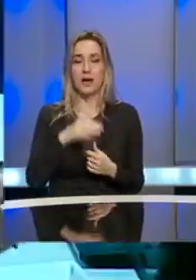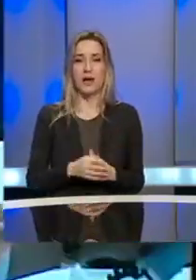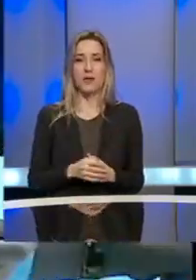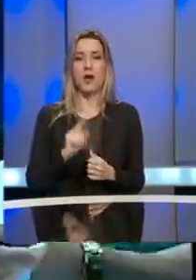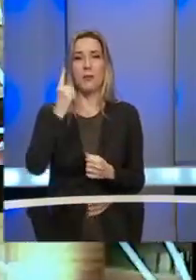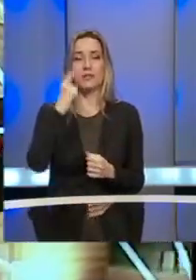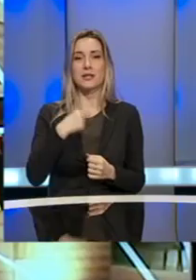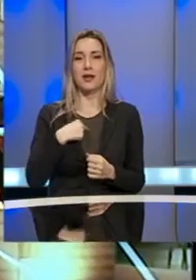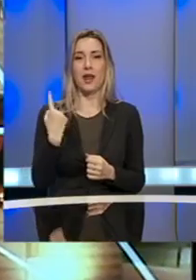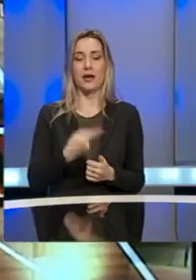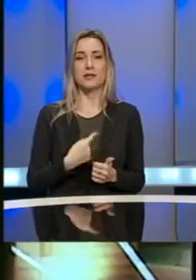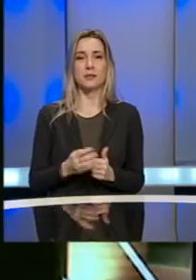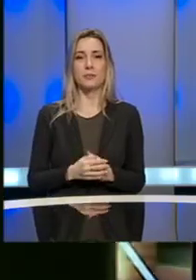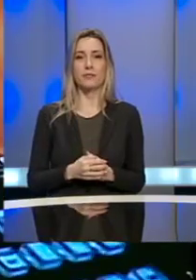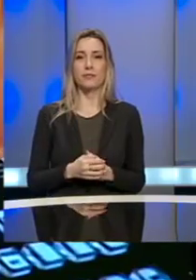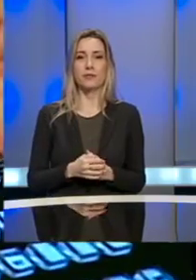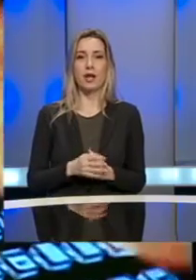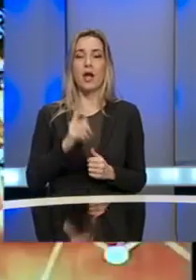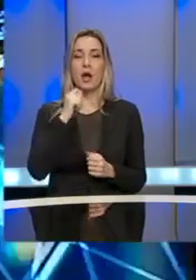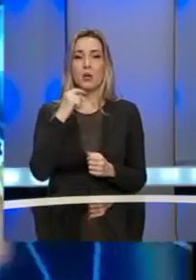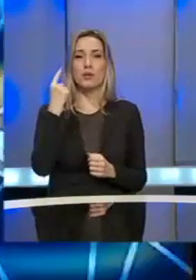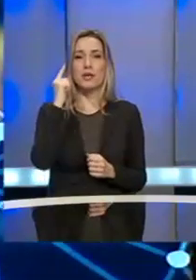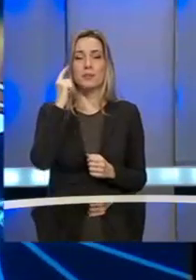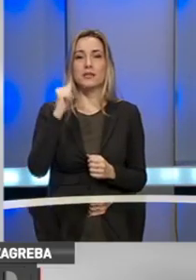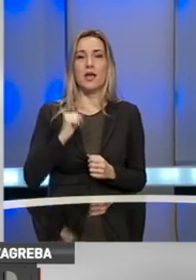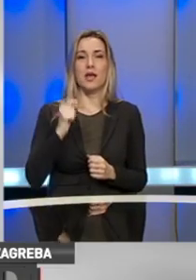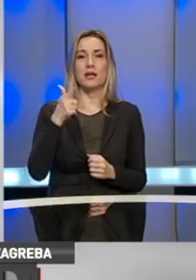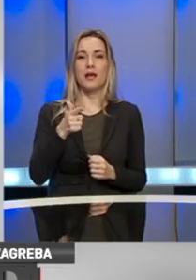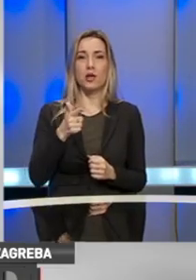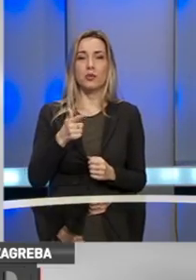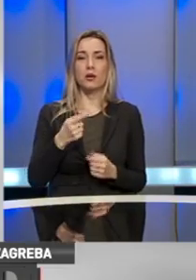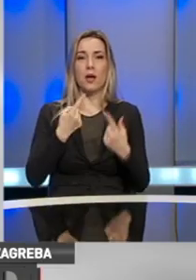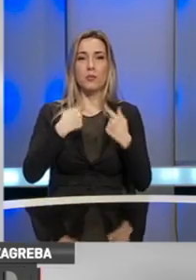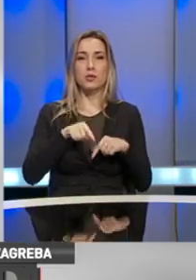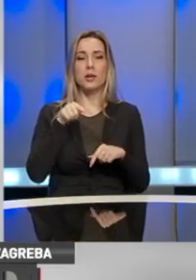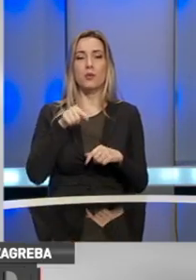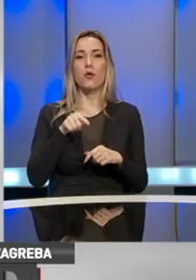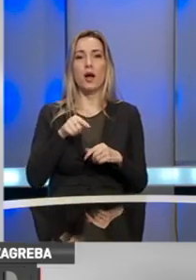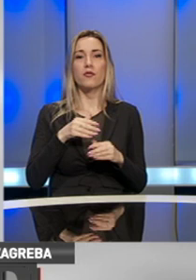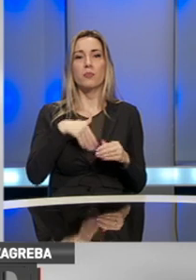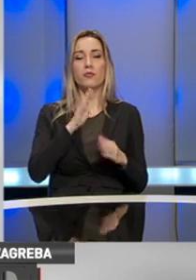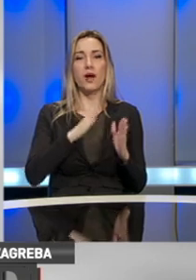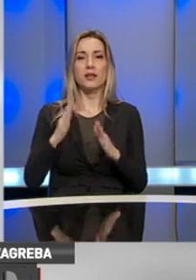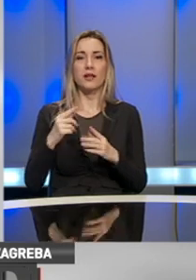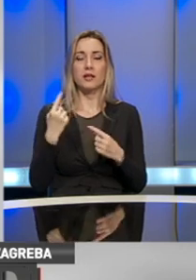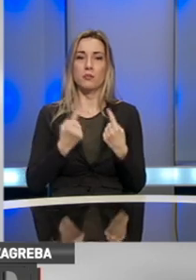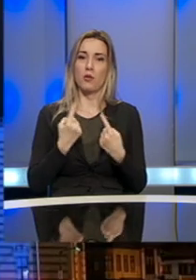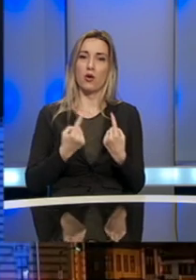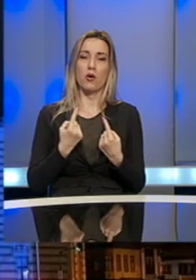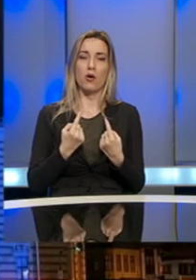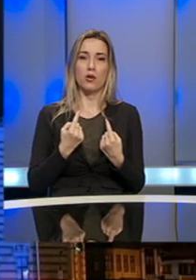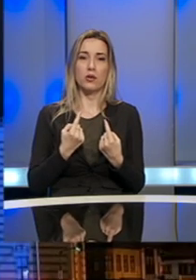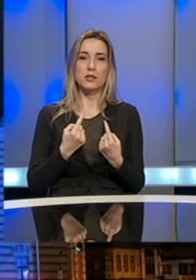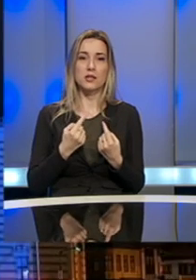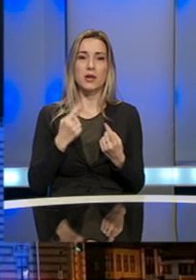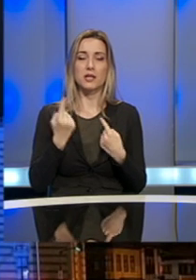nas. Pa da, ljudi misle jedni na druge, naročito ovako u vanrednim okolnostima i situacijama,